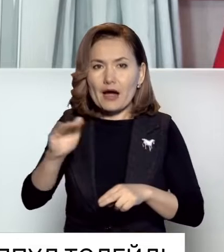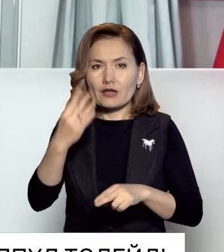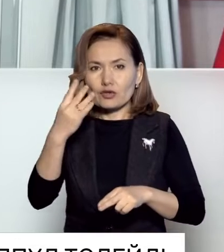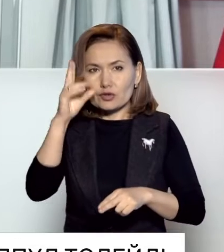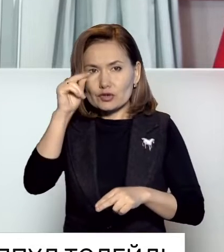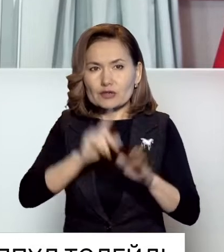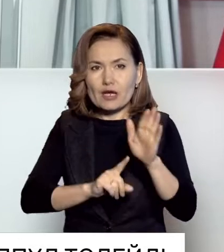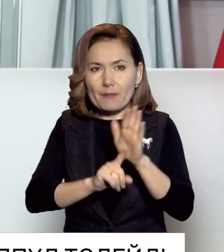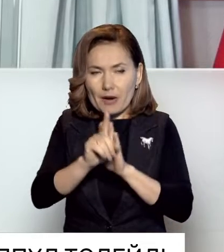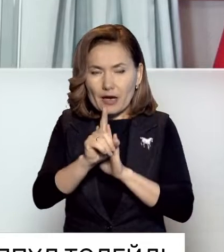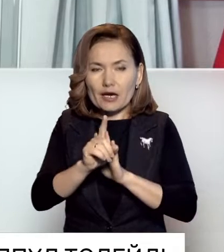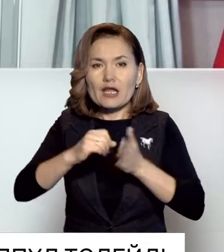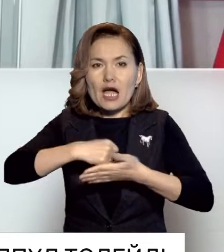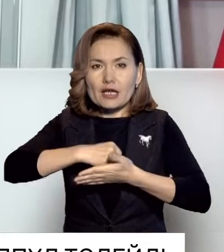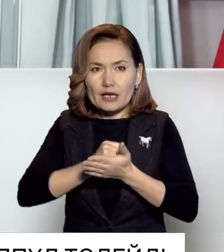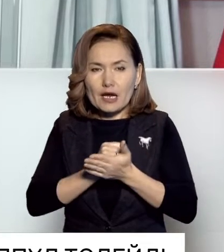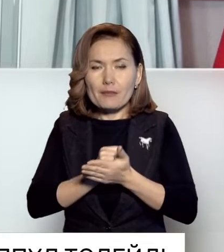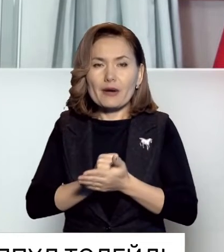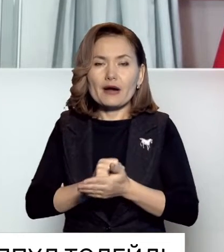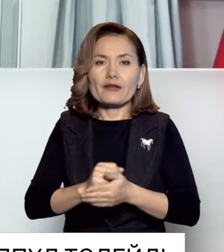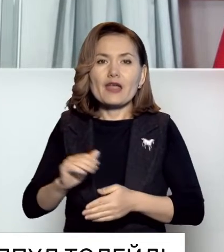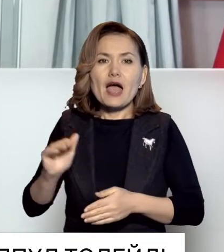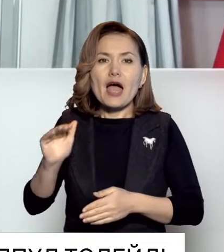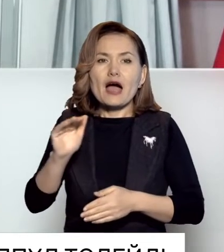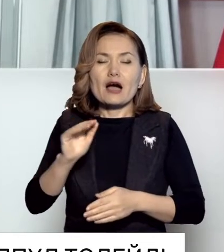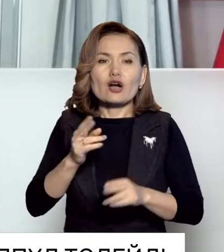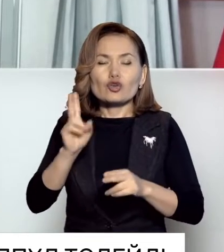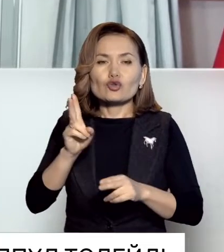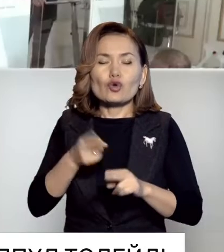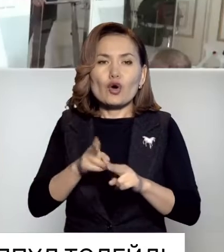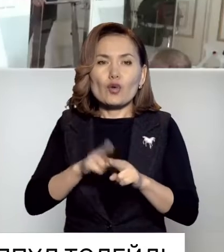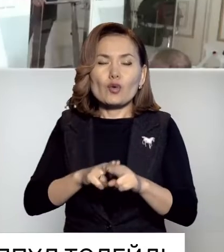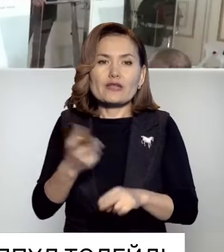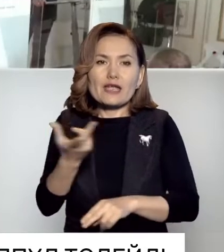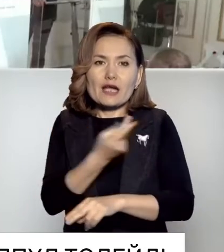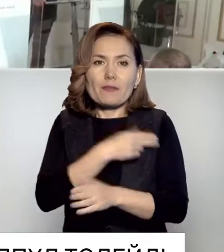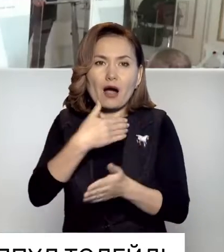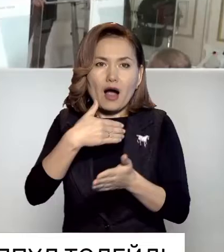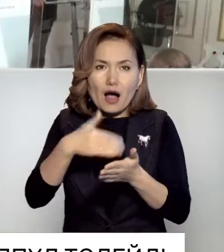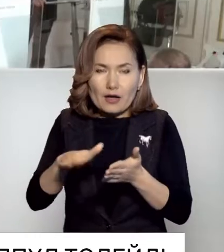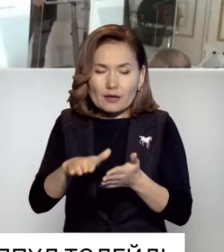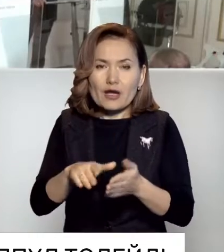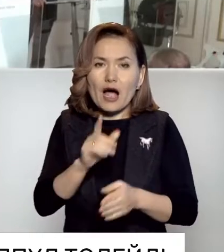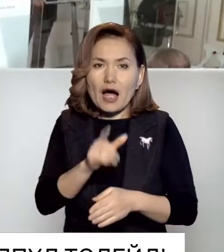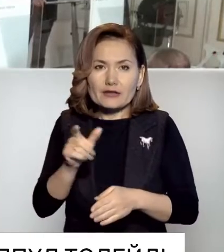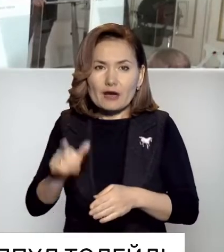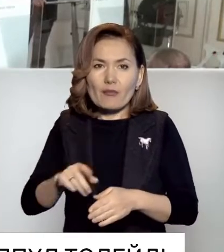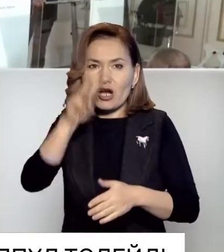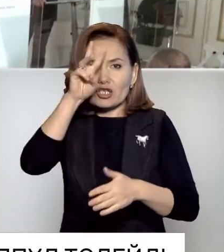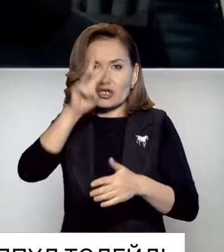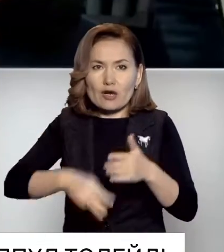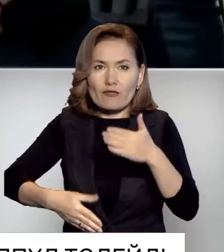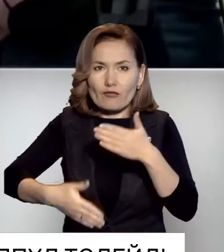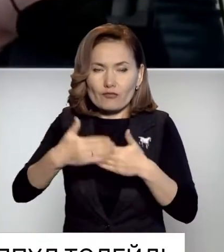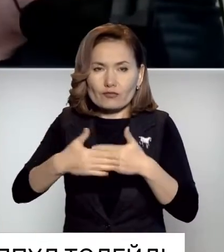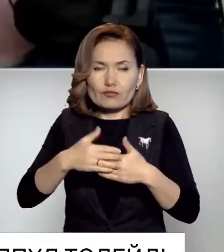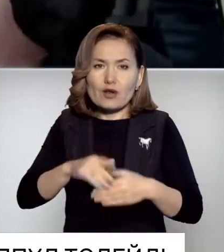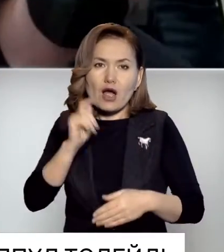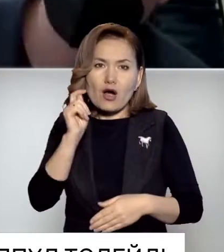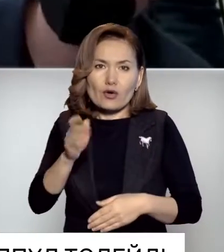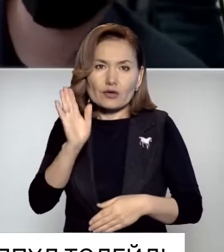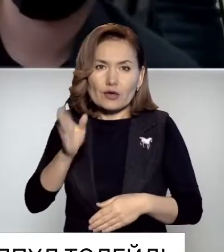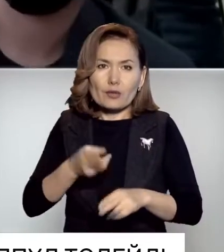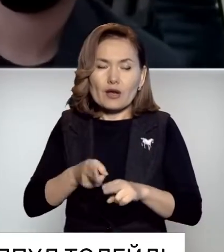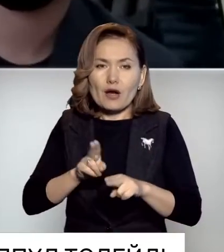4-нен бастап күшіне енеді, ал екпе алудан бас тартқандар 600-ден 3600 евроға дейін айыппұл төлейді. Бұған қоса ел